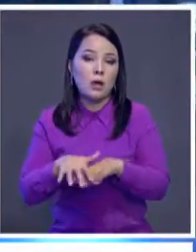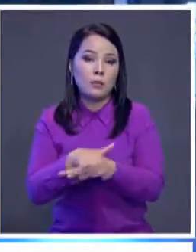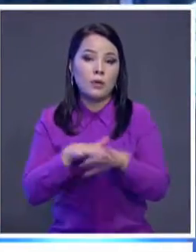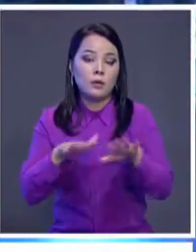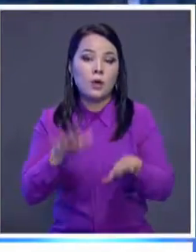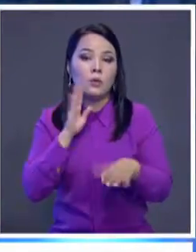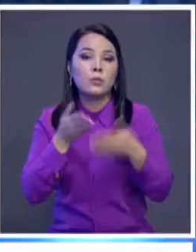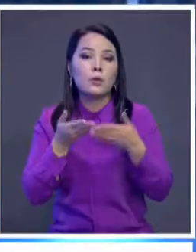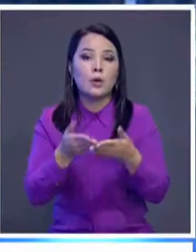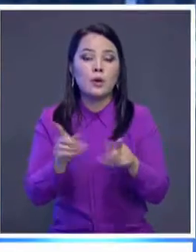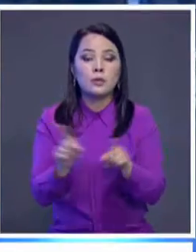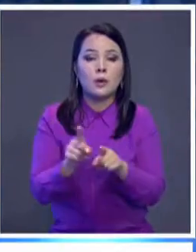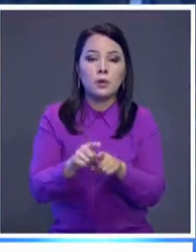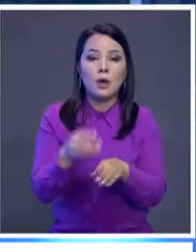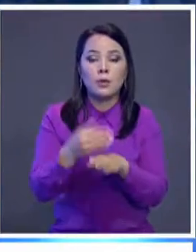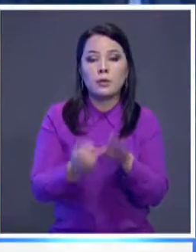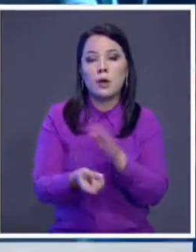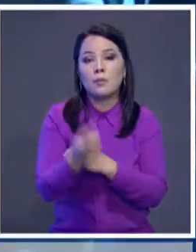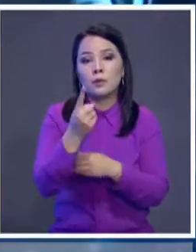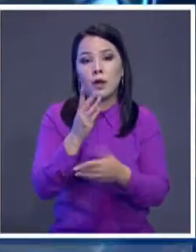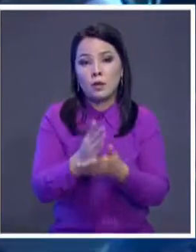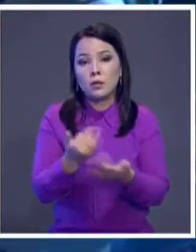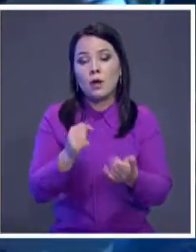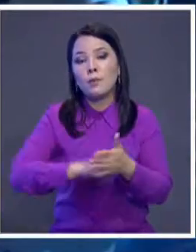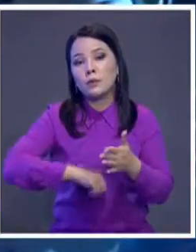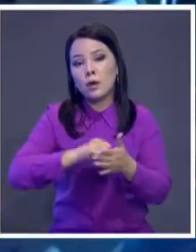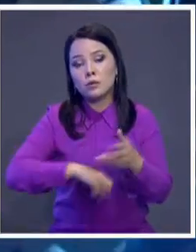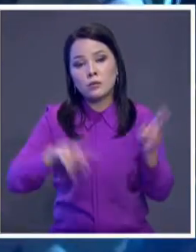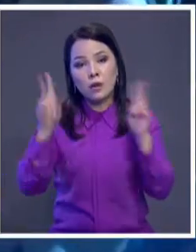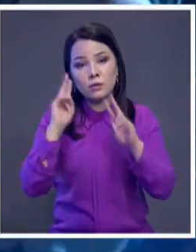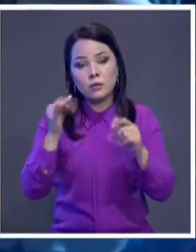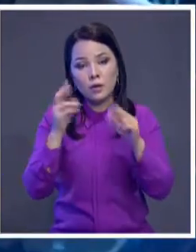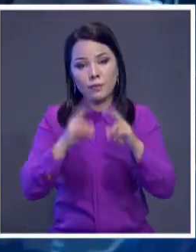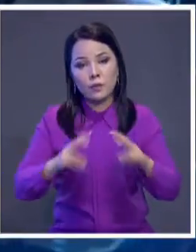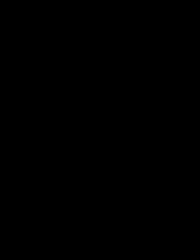көлігінің көліктер тұратын бөлігінде басталған, ал оған не себеп болғаны әзірге белгісіз.